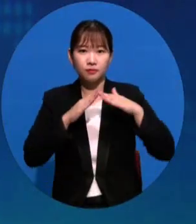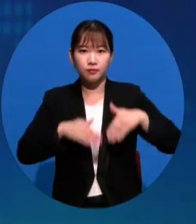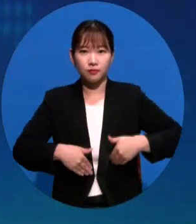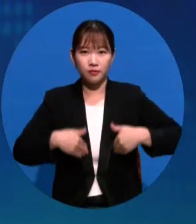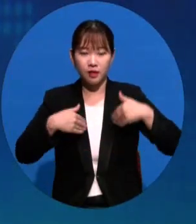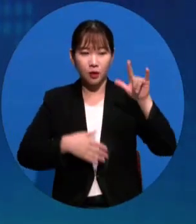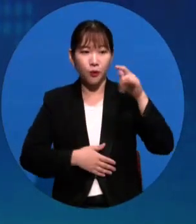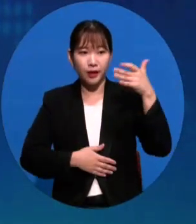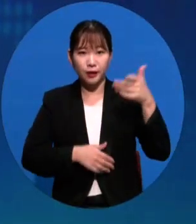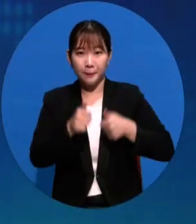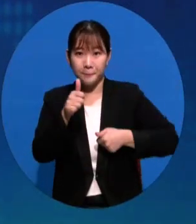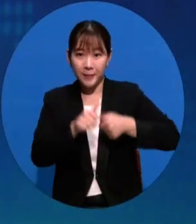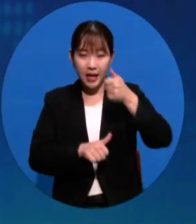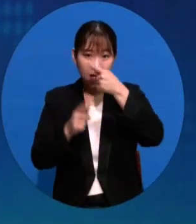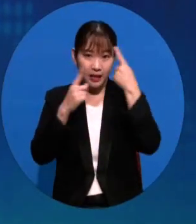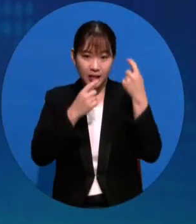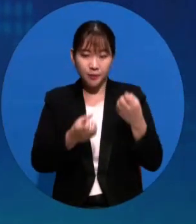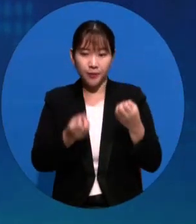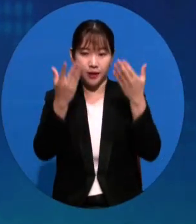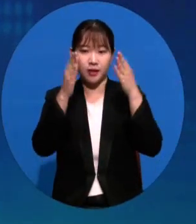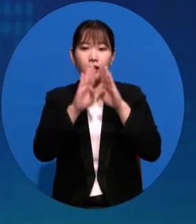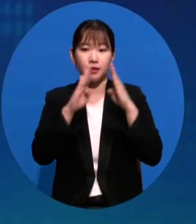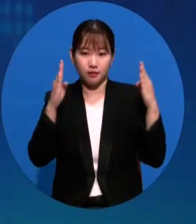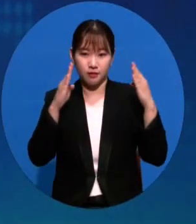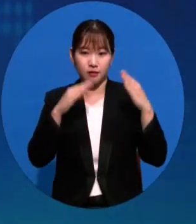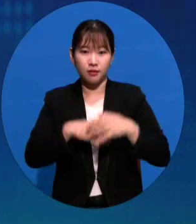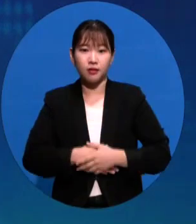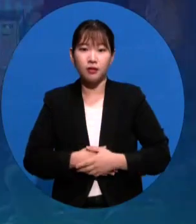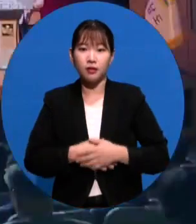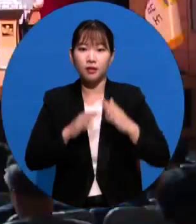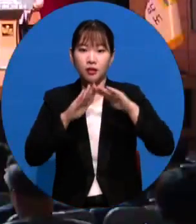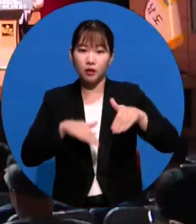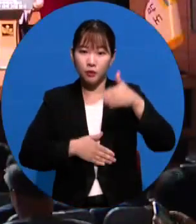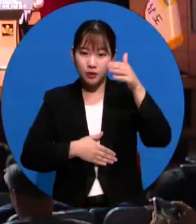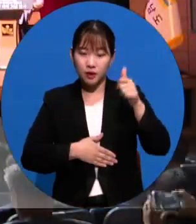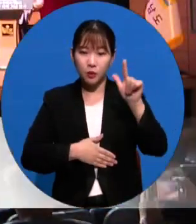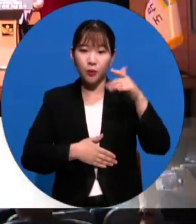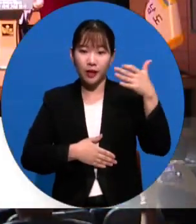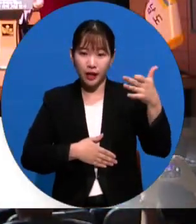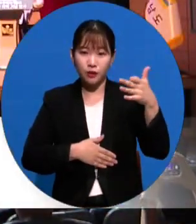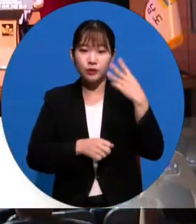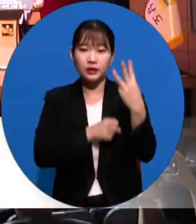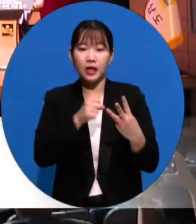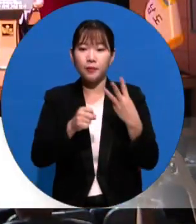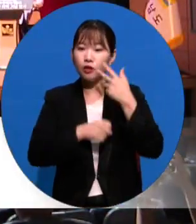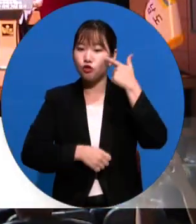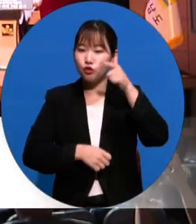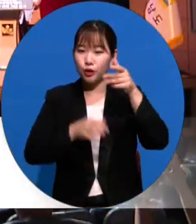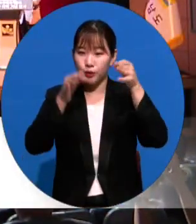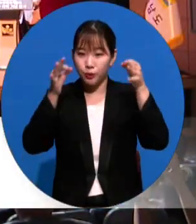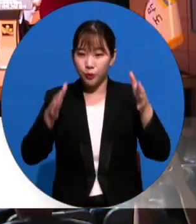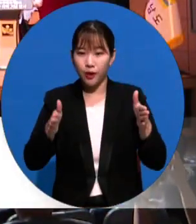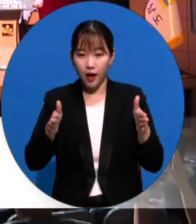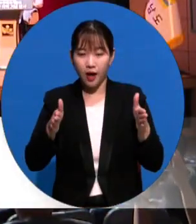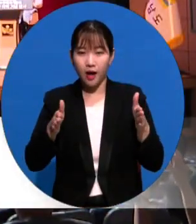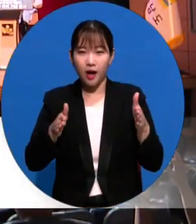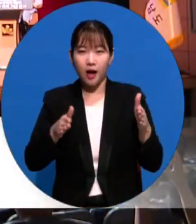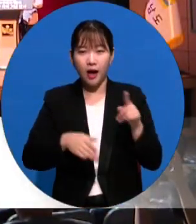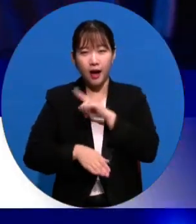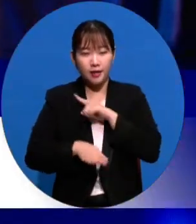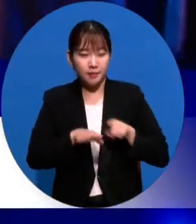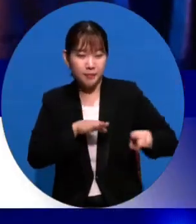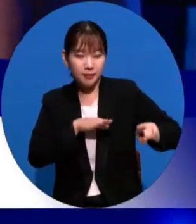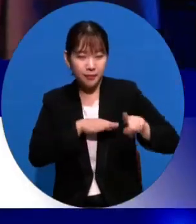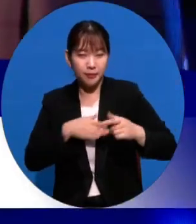전라남도는 코로나19 극복 기념 행사를 개최했습니다. 김영록 지사는 코로나19 3년 6개월여 기간